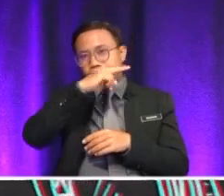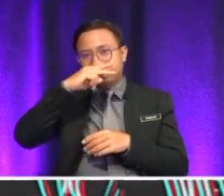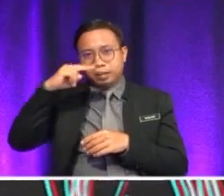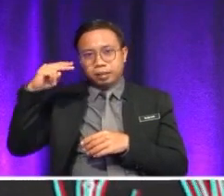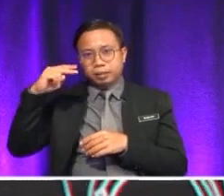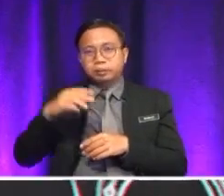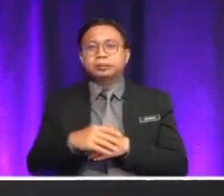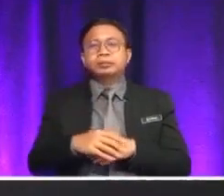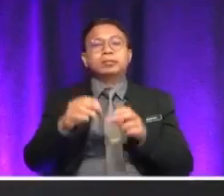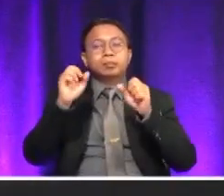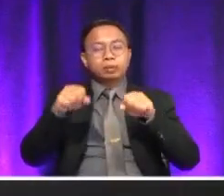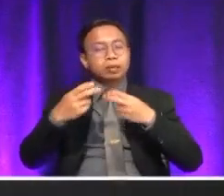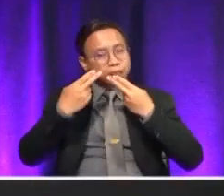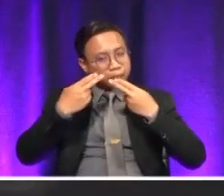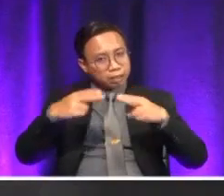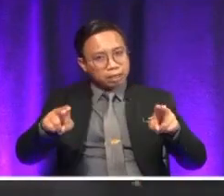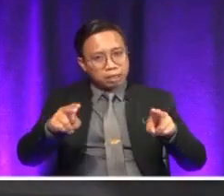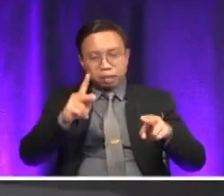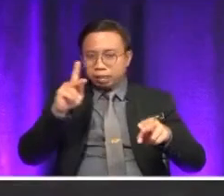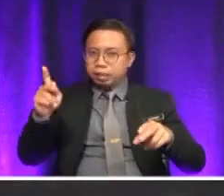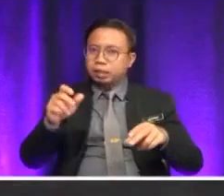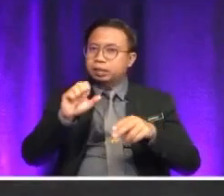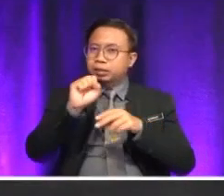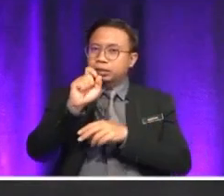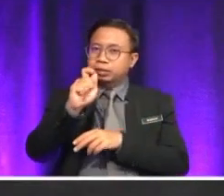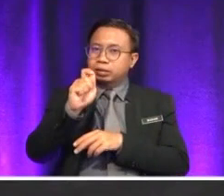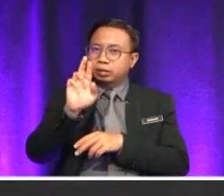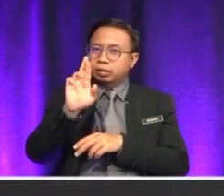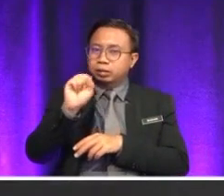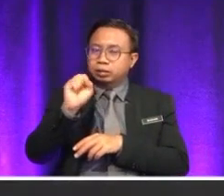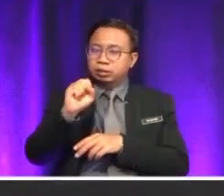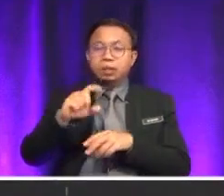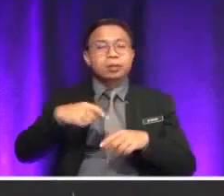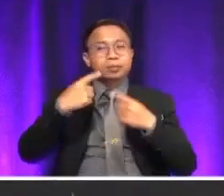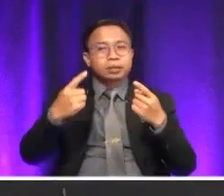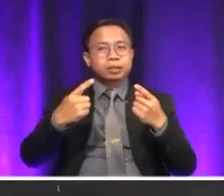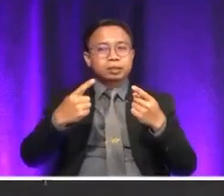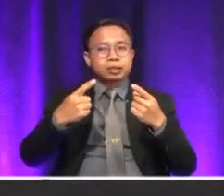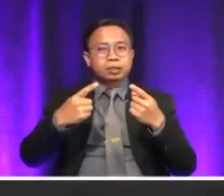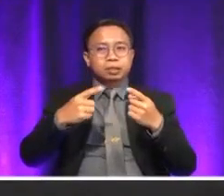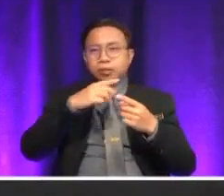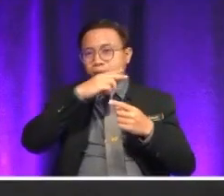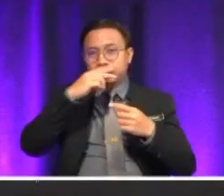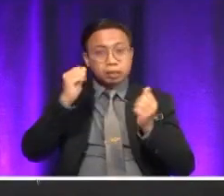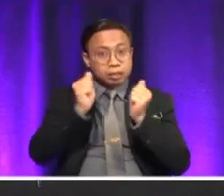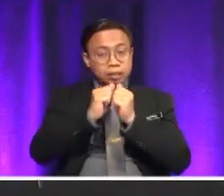Mani Manda, okay, boleh menghilangkan stres juga. Okay, pergi berkelah bersama keluarga.